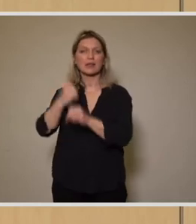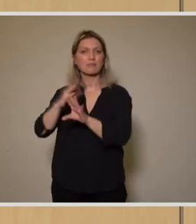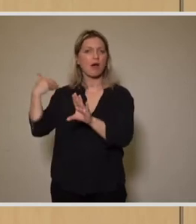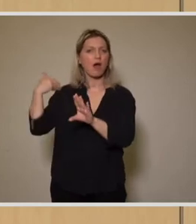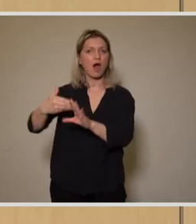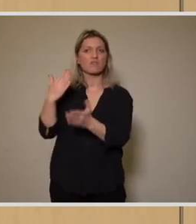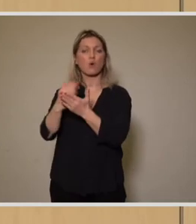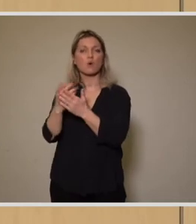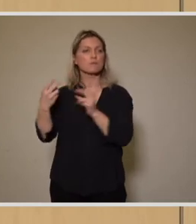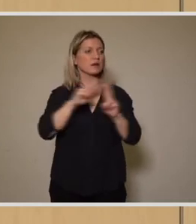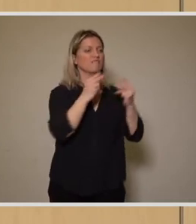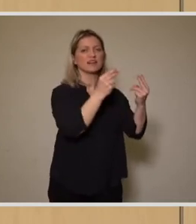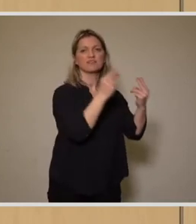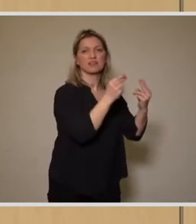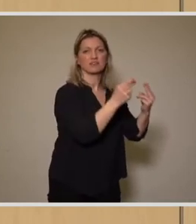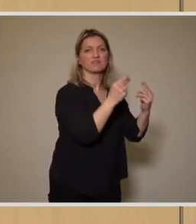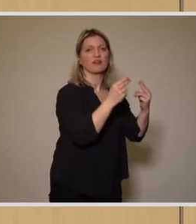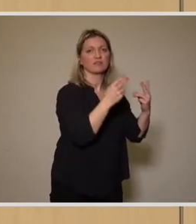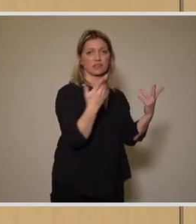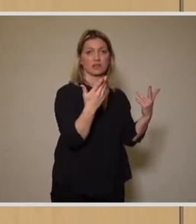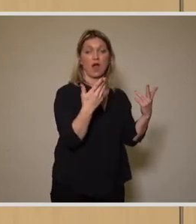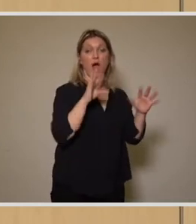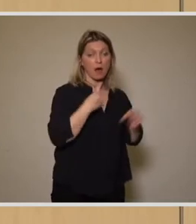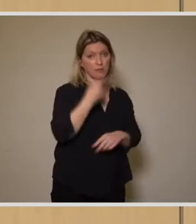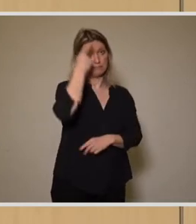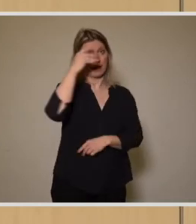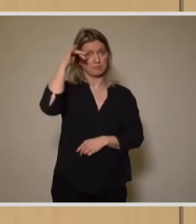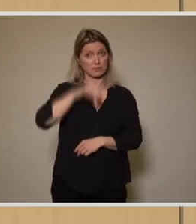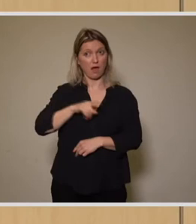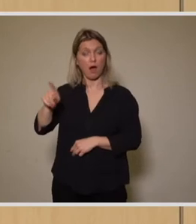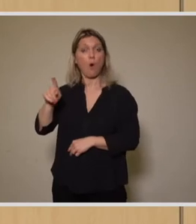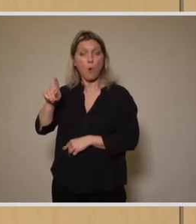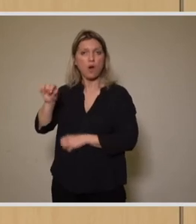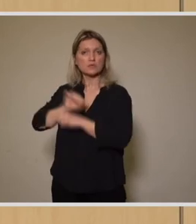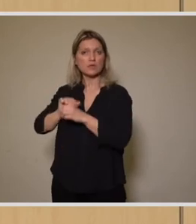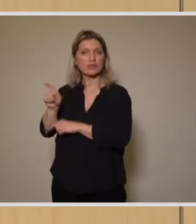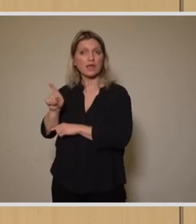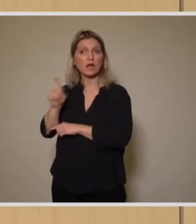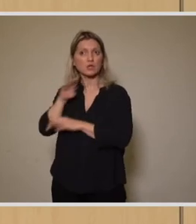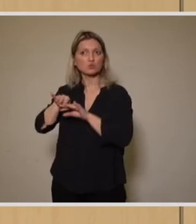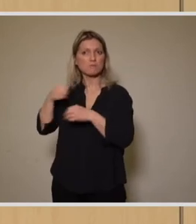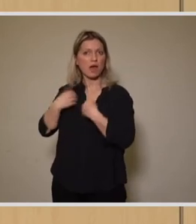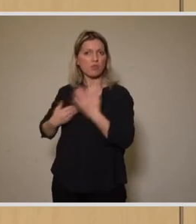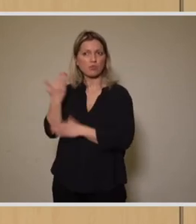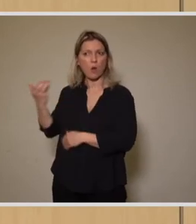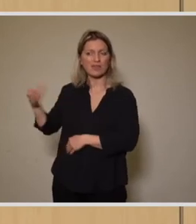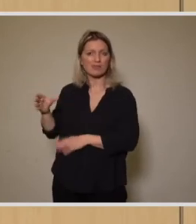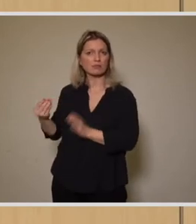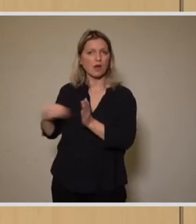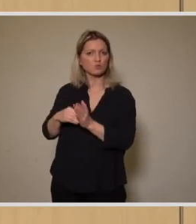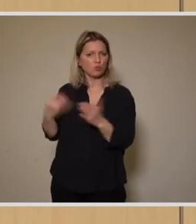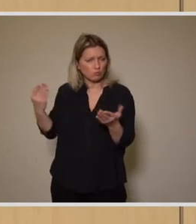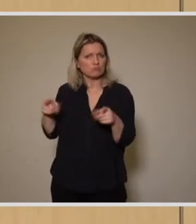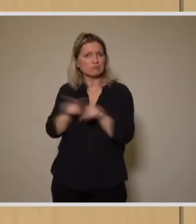diese Idee haben, dass wir dort das Sachsenbad sanieren mit einem neuen Schwimmbad, dann finde ich das eine wirklich